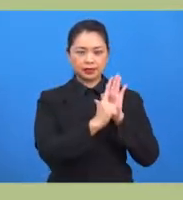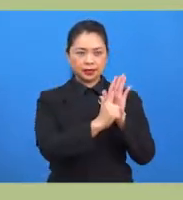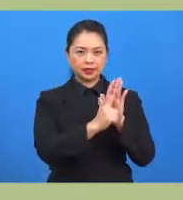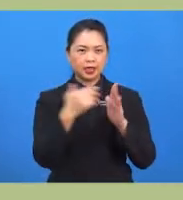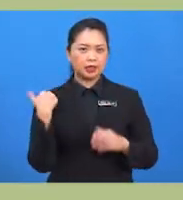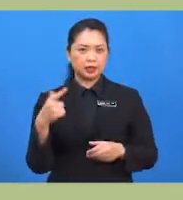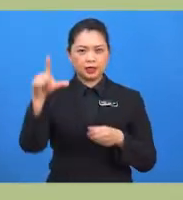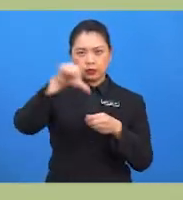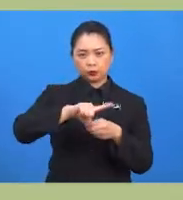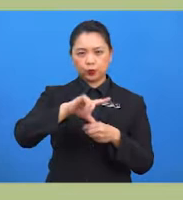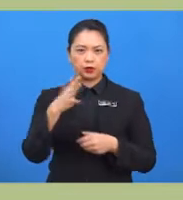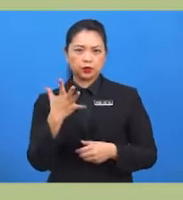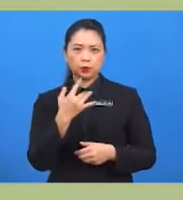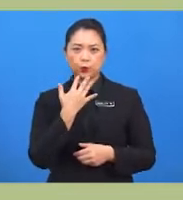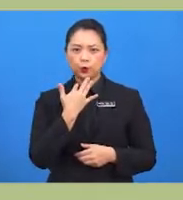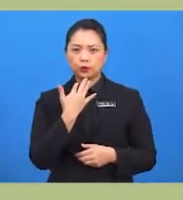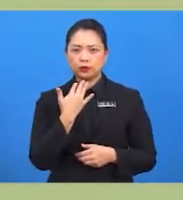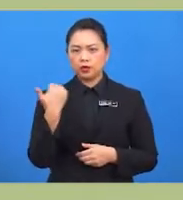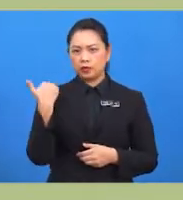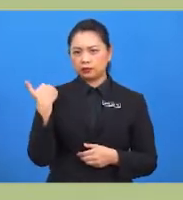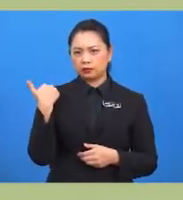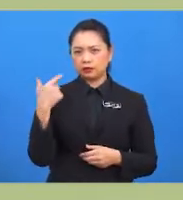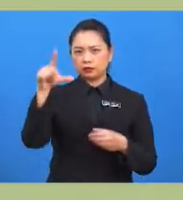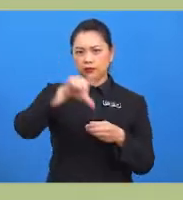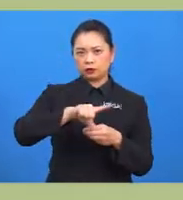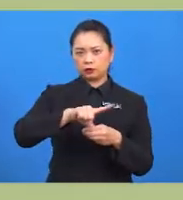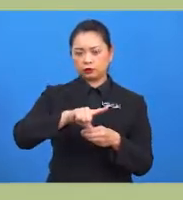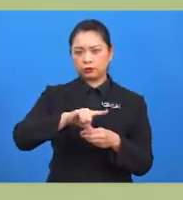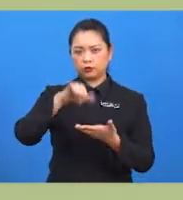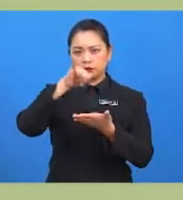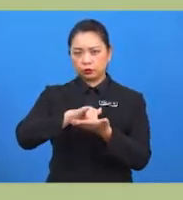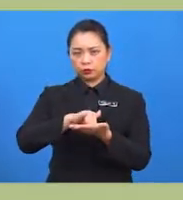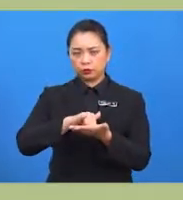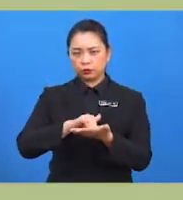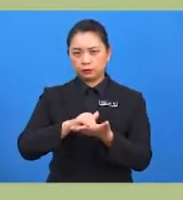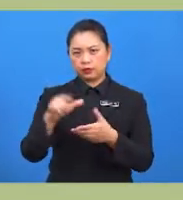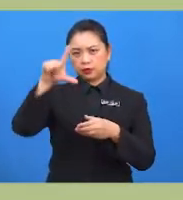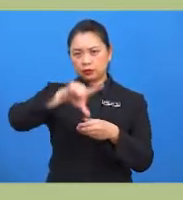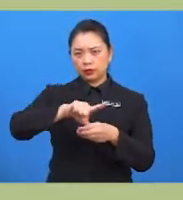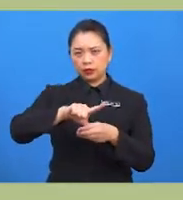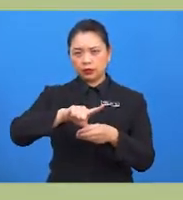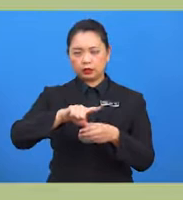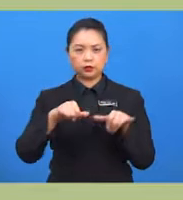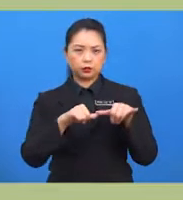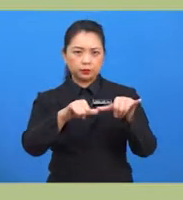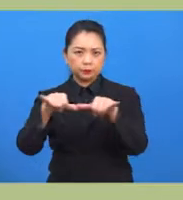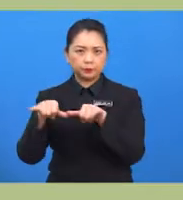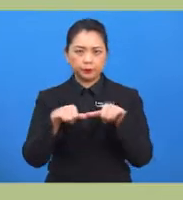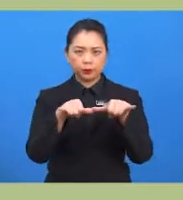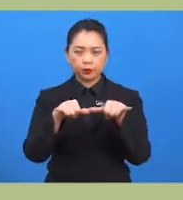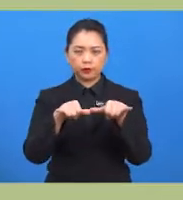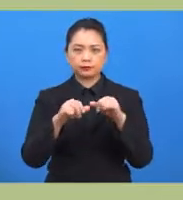larutan tidak berwarna Hai bolehkah larutan didalam gelang tersebut dikategorikan sebagai